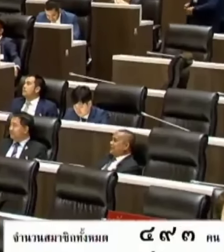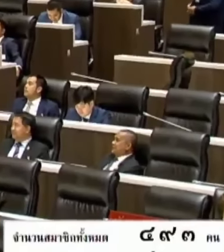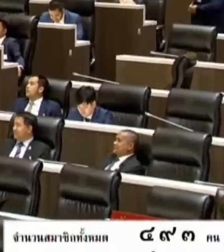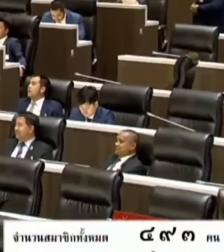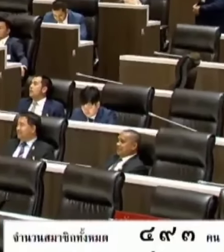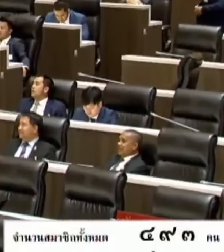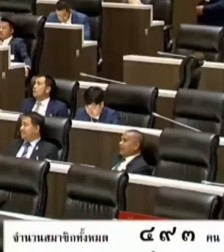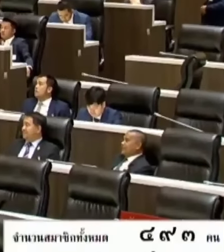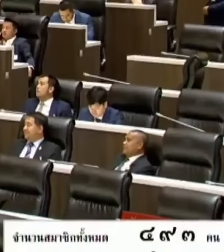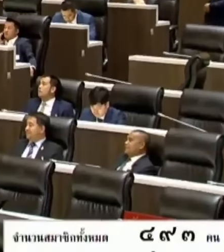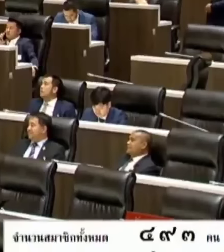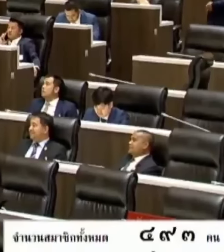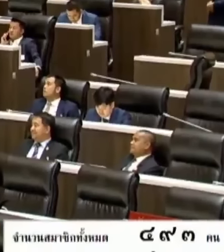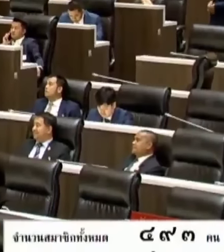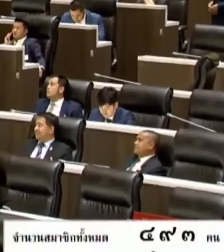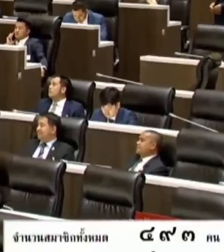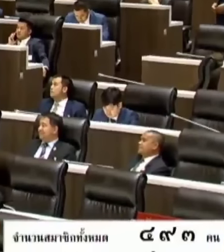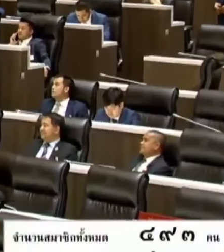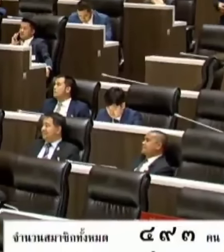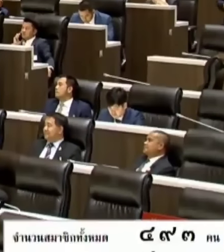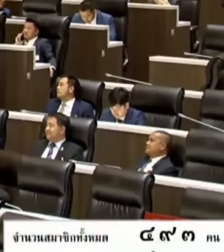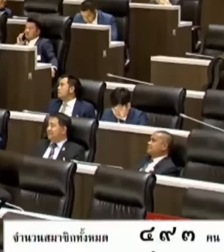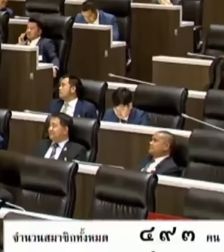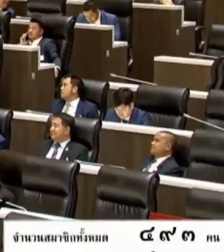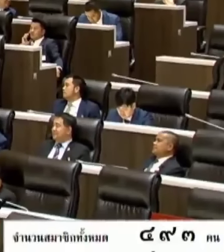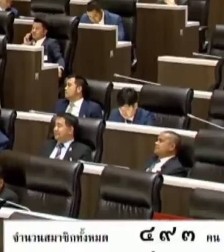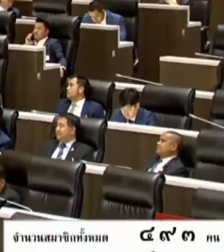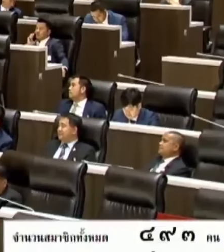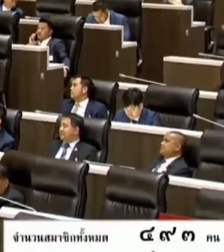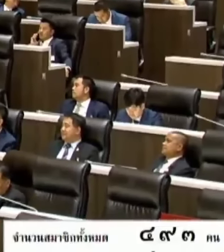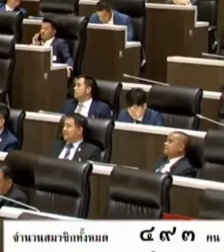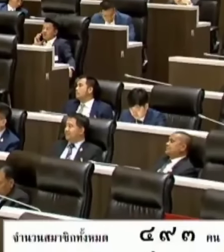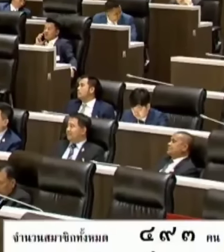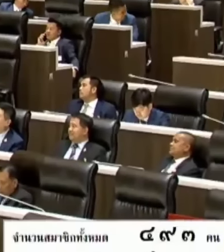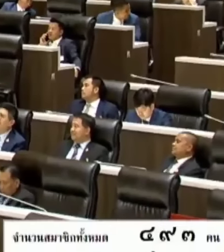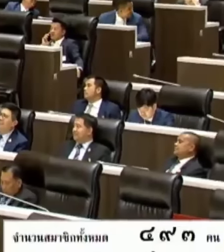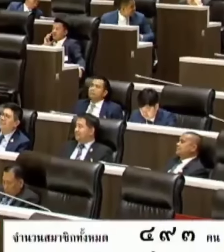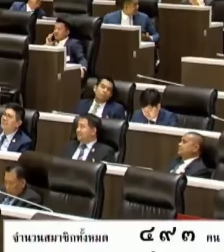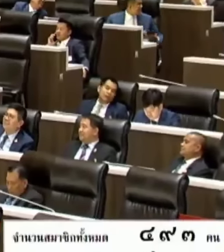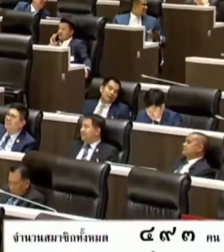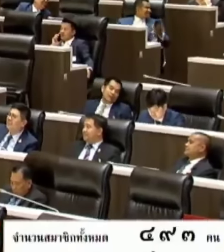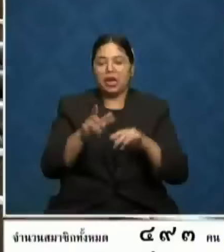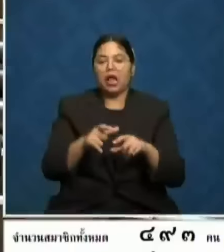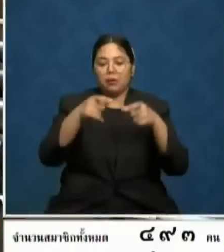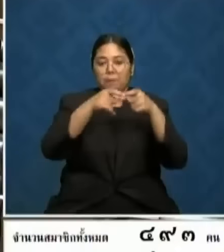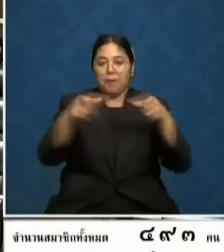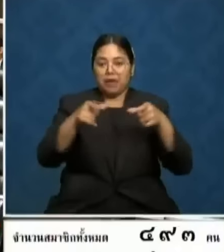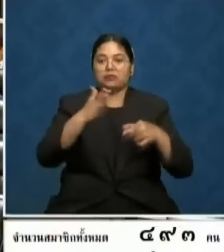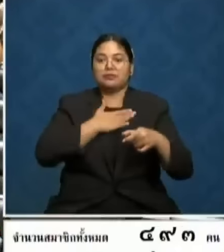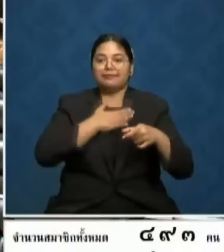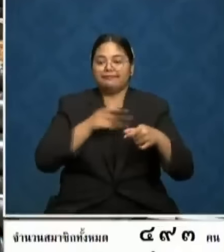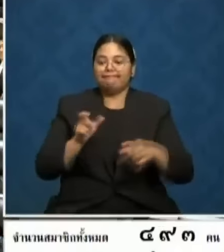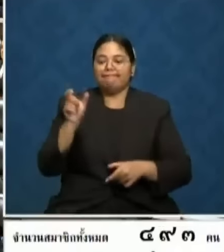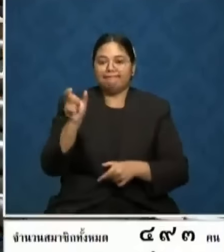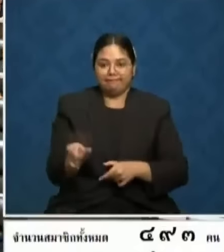ไม่เห็นชอบก็ไม่ช่อะไรคุสันติเคชัดมั้ยเออก็ก็ต้องชัดไปก่อนหรือเปล่าเดี๋ยวรอดูเดี๋ยคกหลุดแล้วนะคะเออฮะก็ไม่ได้